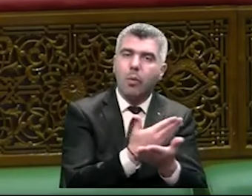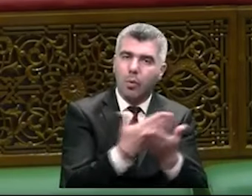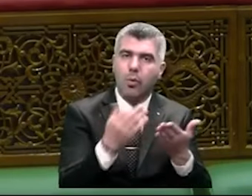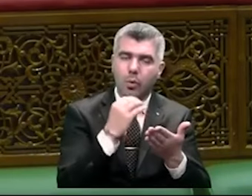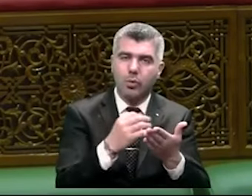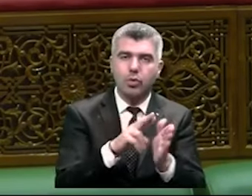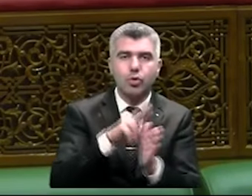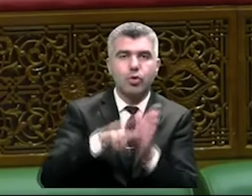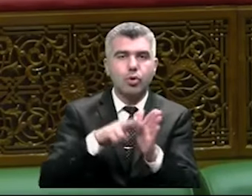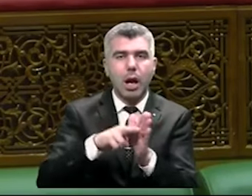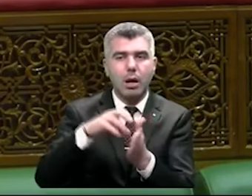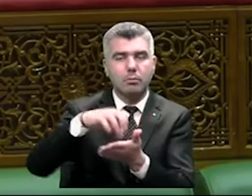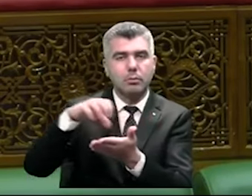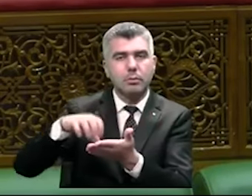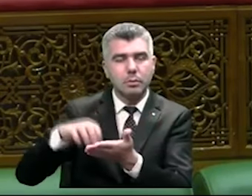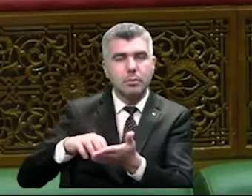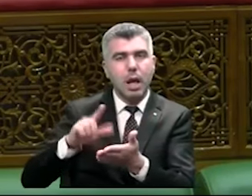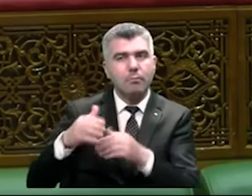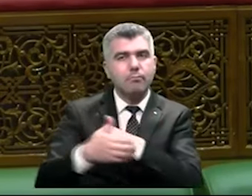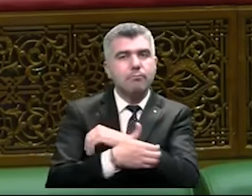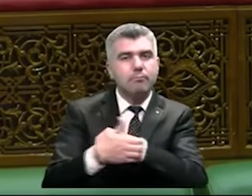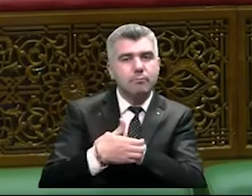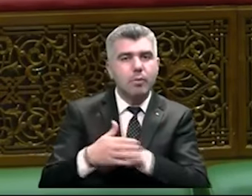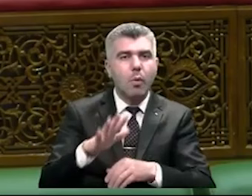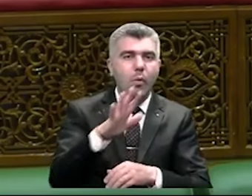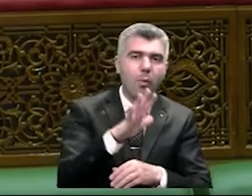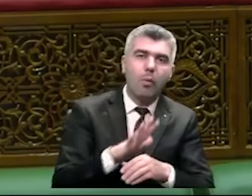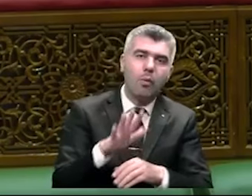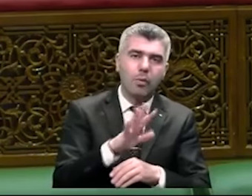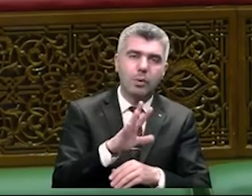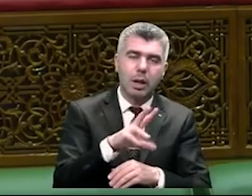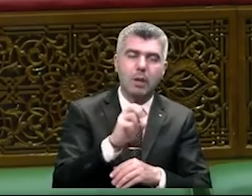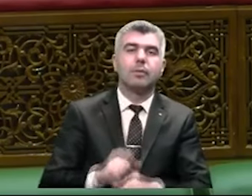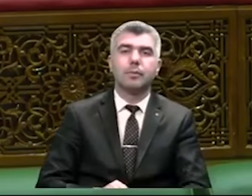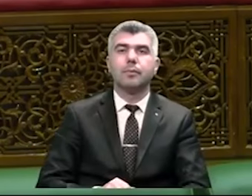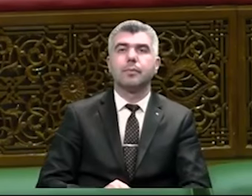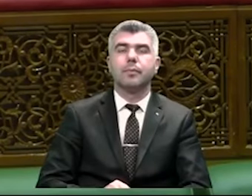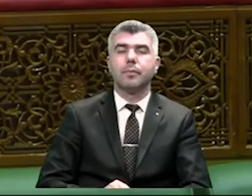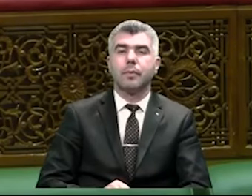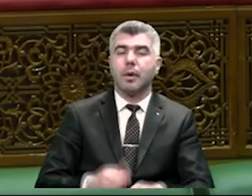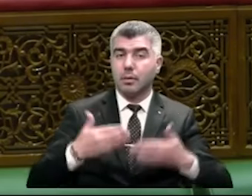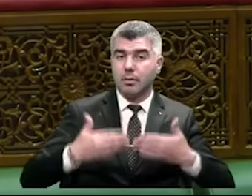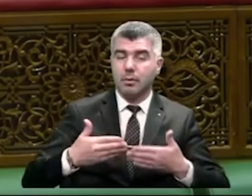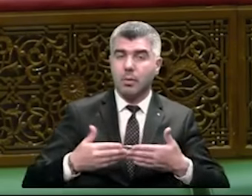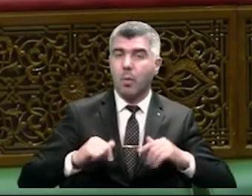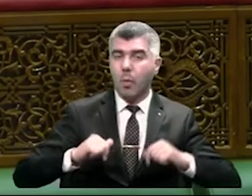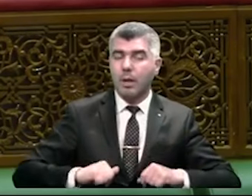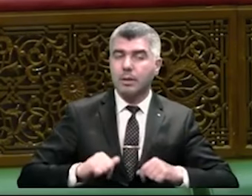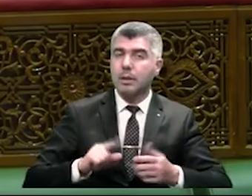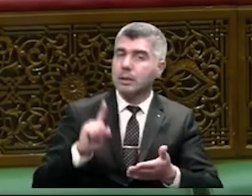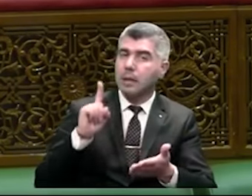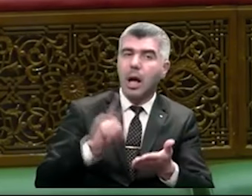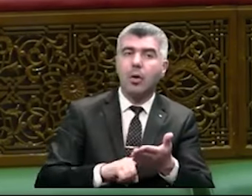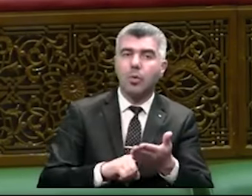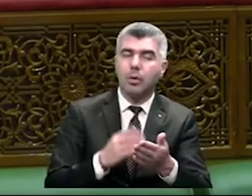هته الجهات التي تعيش خصاصا كبيرا على جميع الاصعده وفي هذا الاطار نطالبكم السيد الوزير بضروره القيام